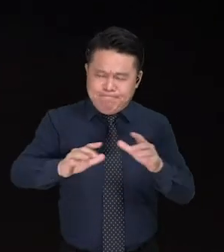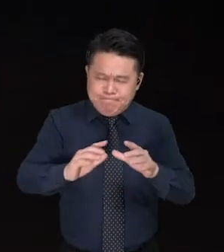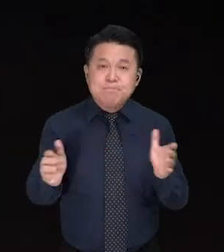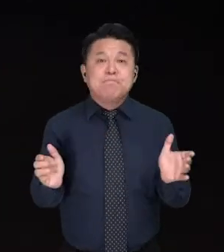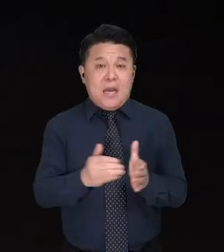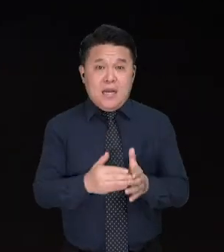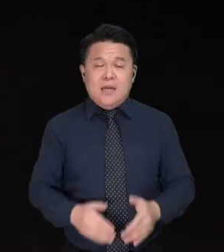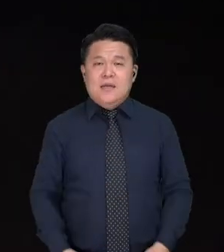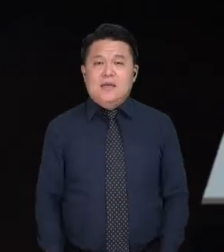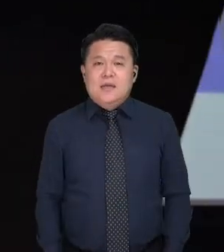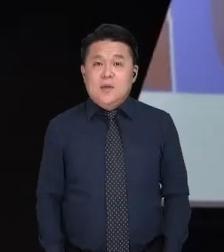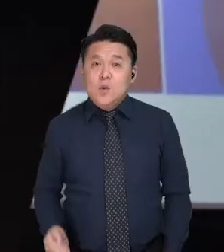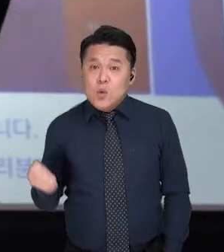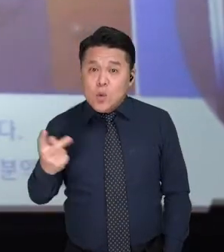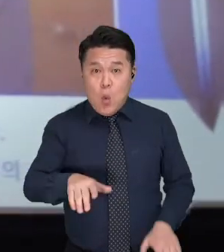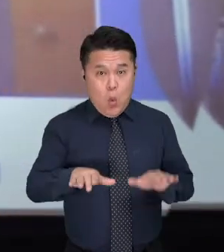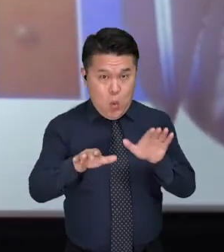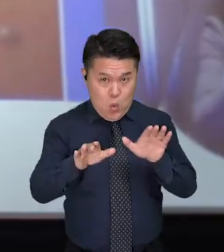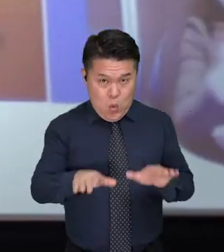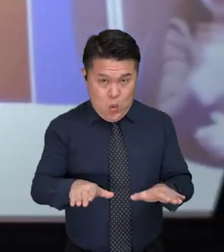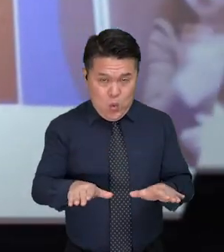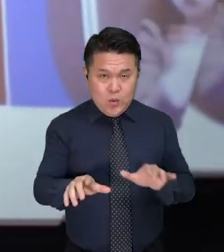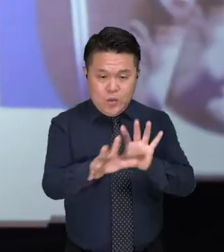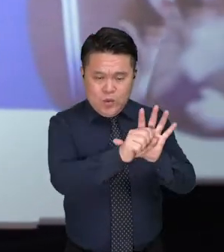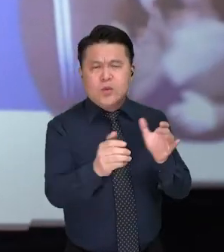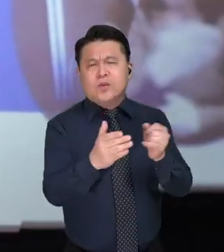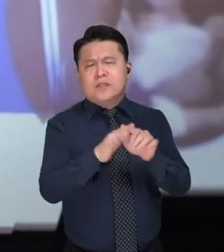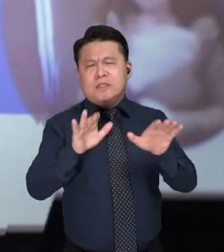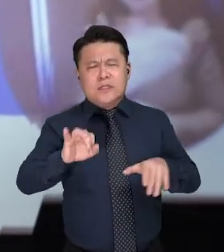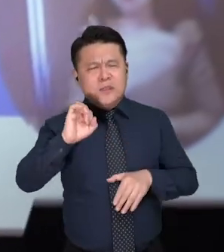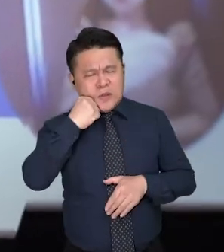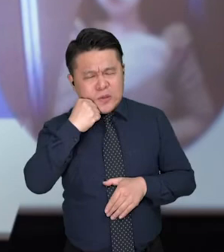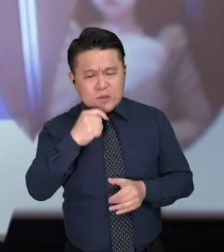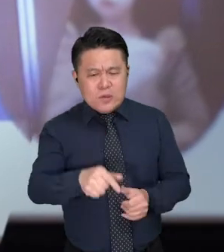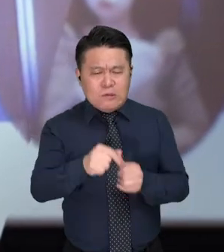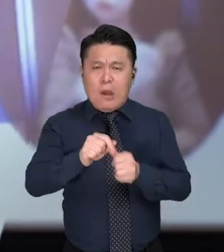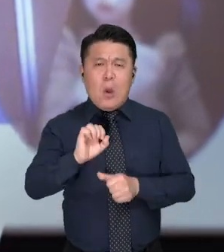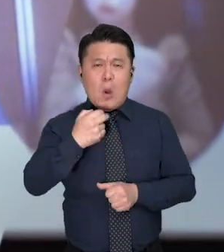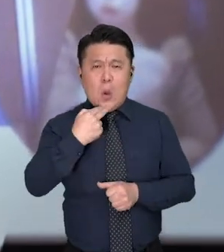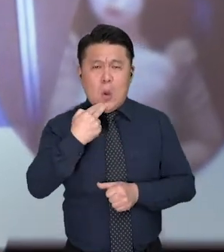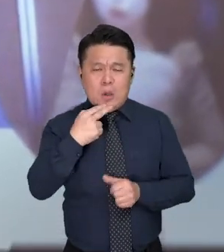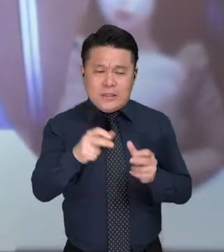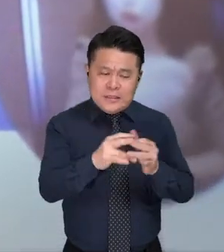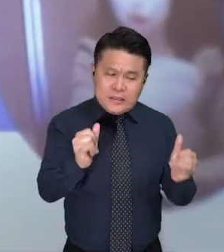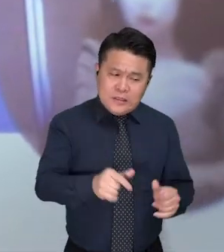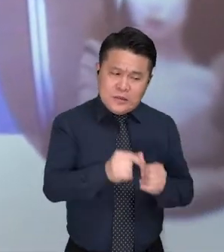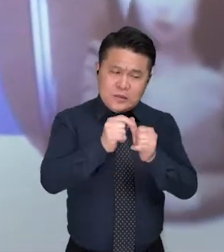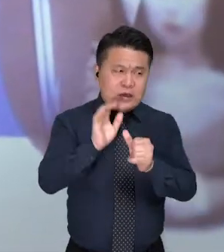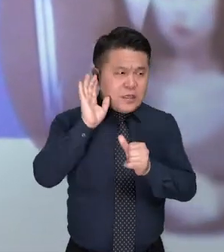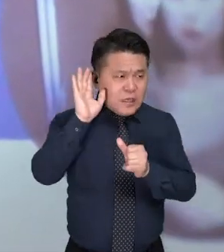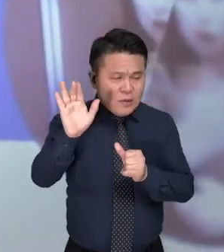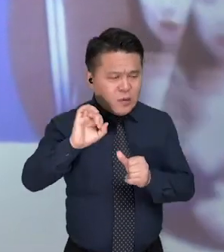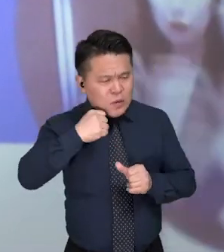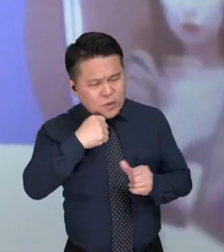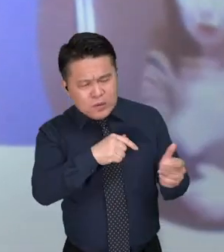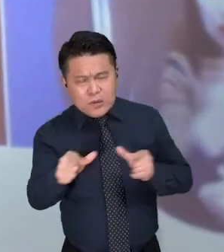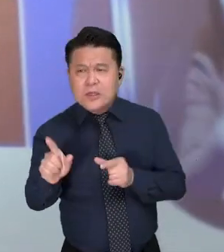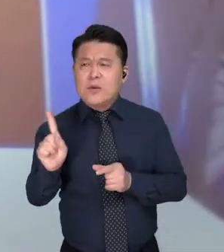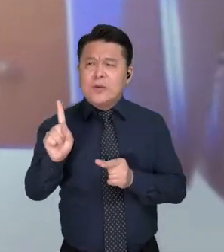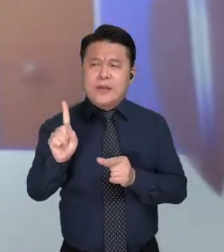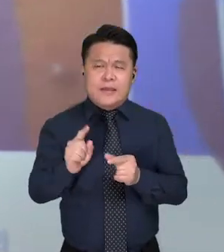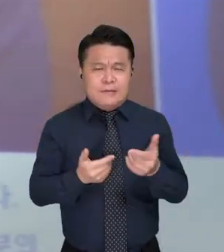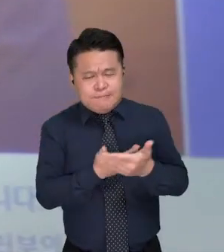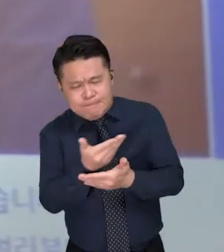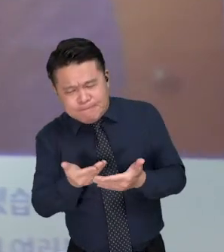대해 논의하였습니다. 특히 올해는 코로나19로 인해 얼어붙은 고용 환경에서 장애인 고용 시장의 어려움을